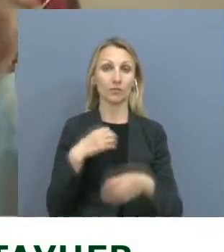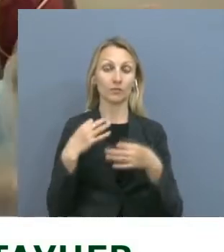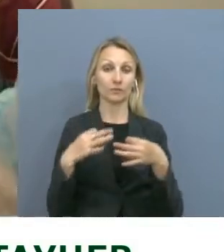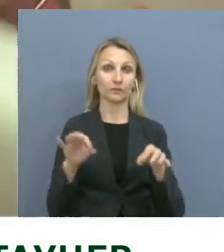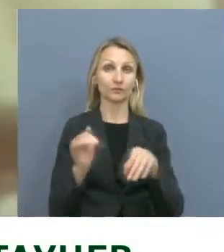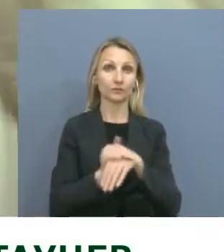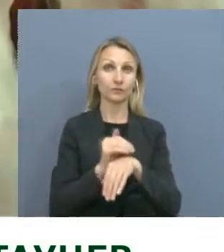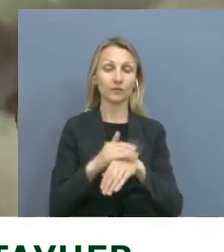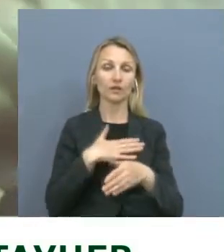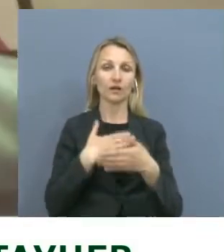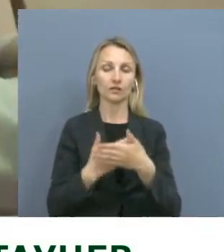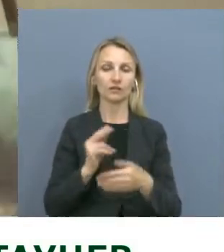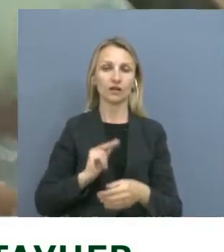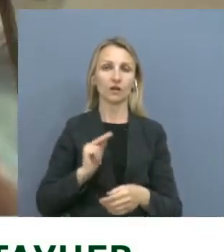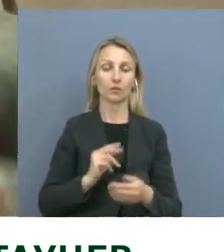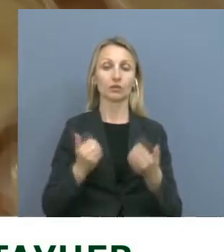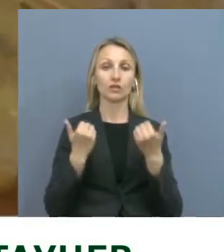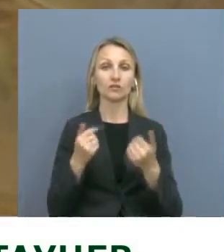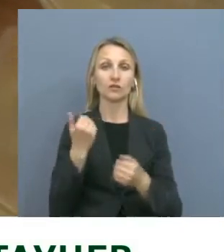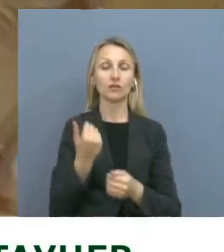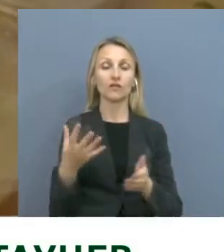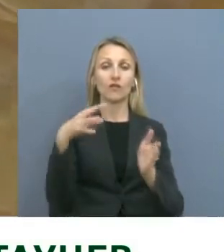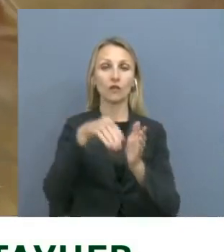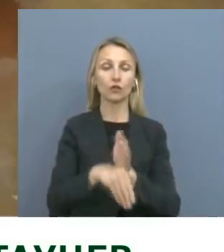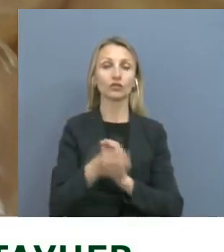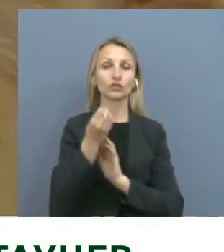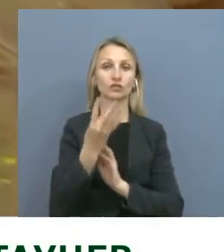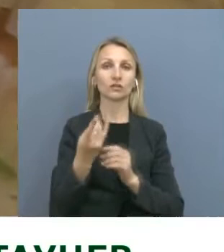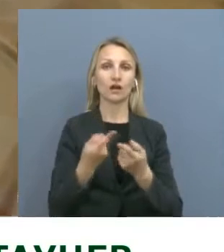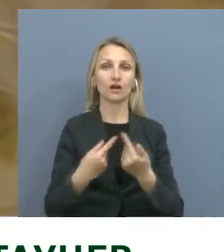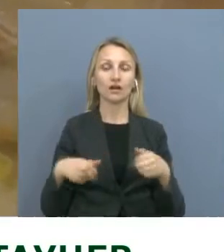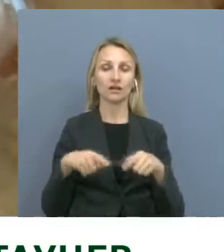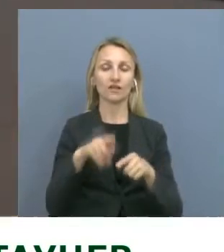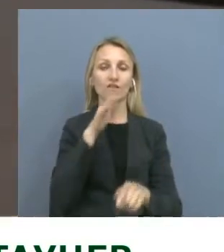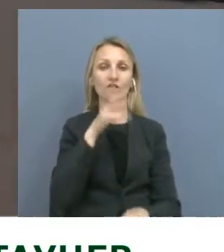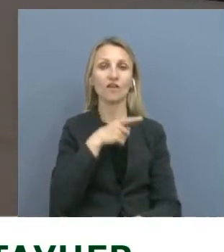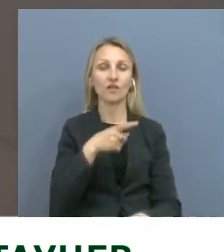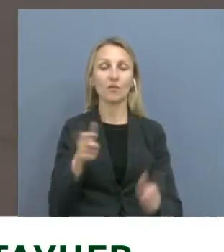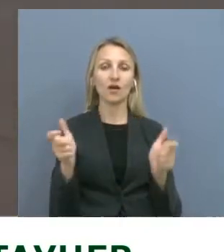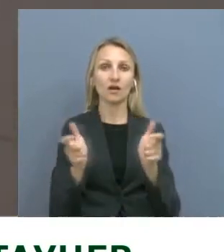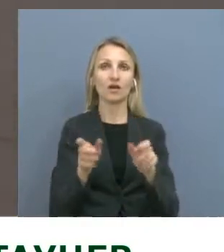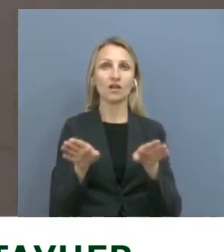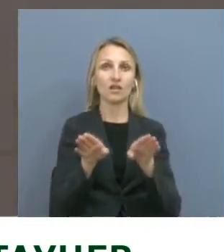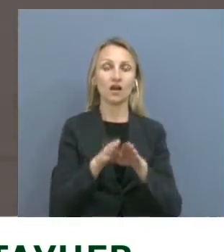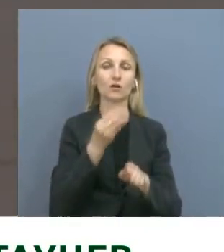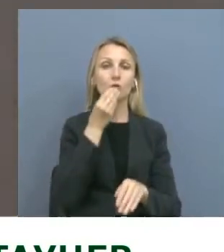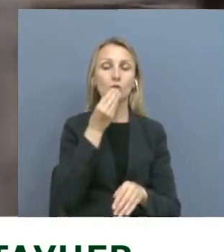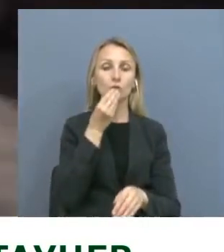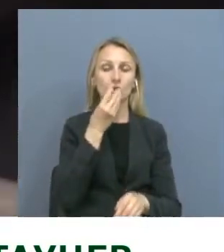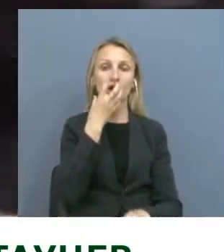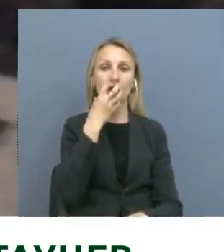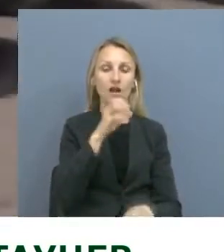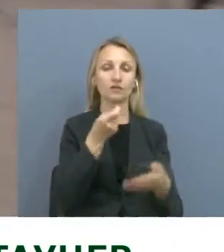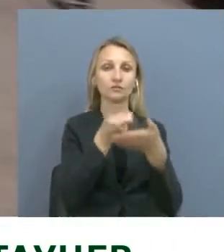ведет активную работу. На сегодня в него входят 14 организаций. Во время карантина они также развозили горячее питание,